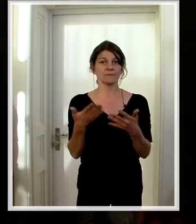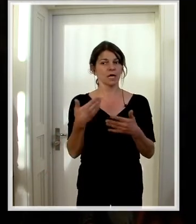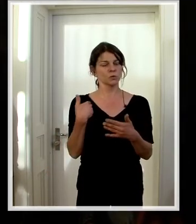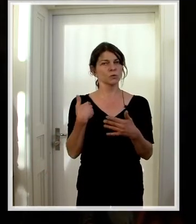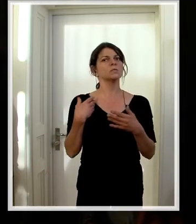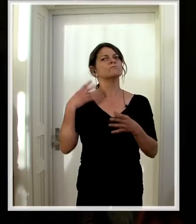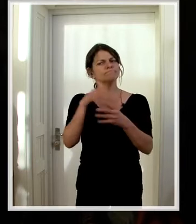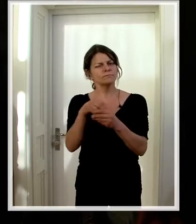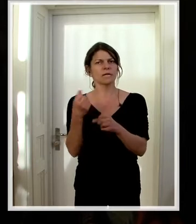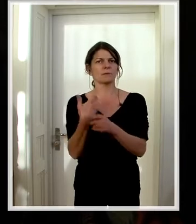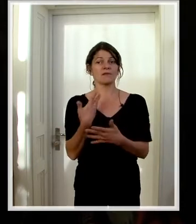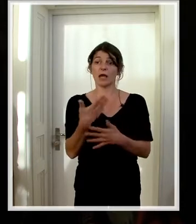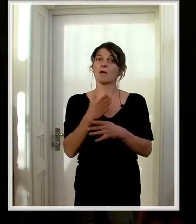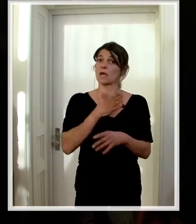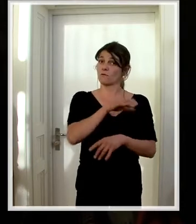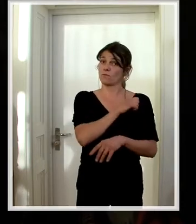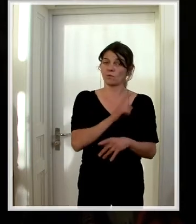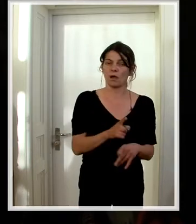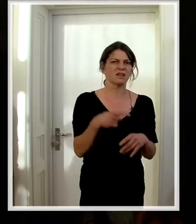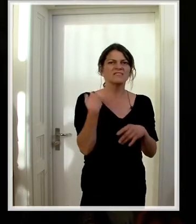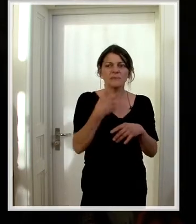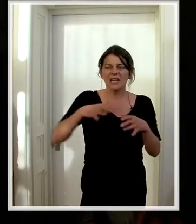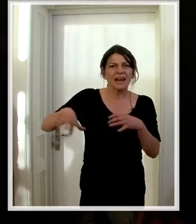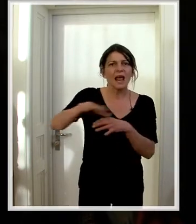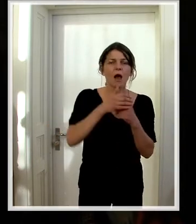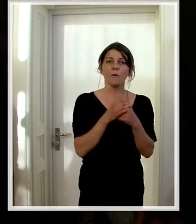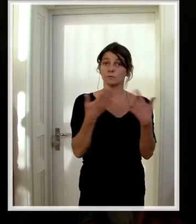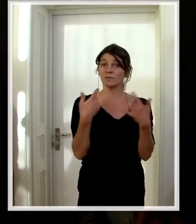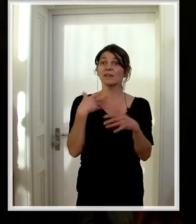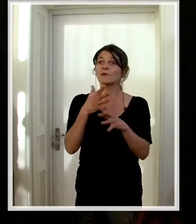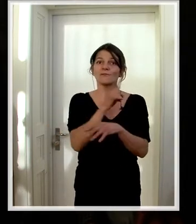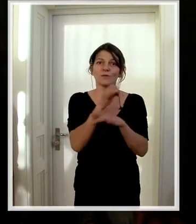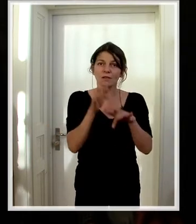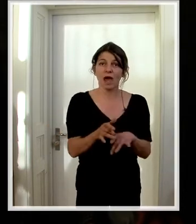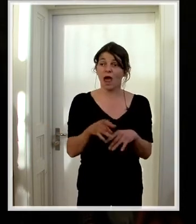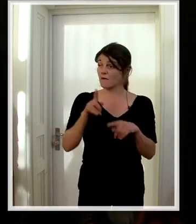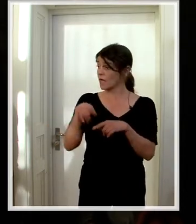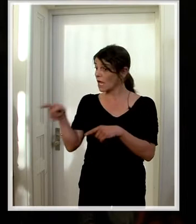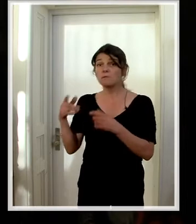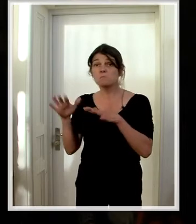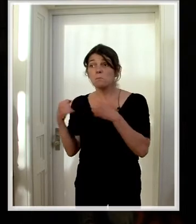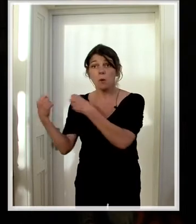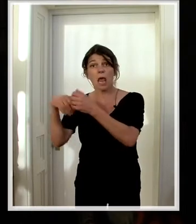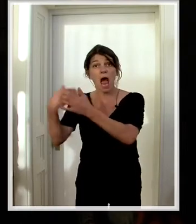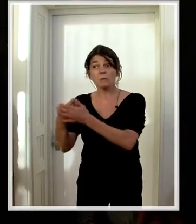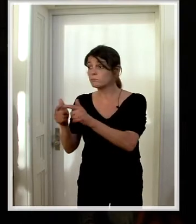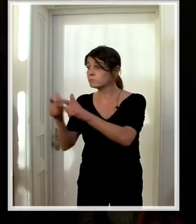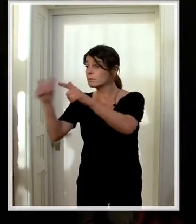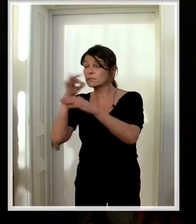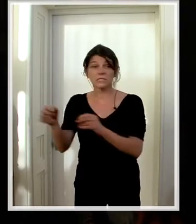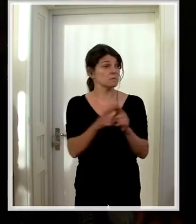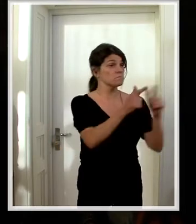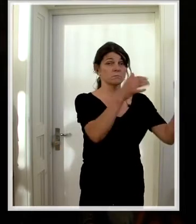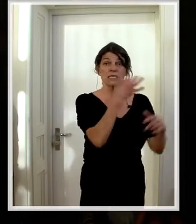Beitrag und was ist unser Nutzen. Und dass wir in der Region natürlich profitieren, wenn alle anderen ihre Mobilitätsangebote ausbauen und wir uns